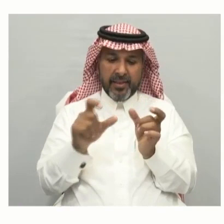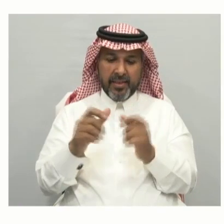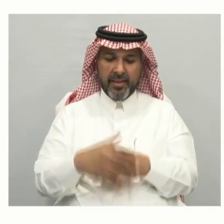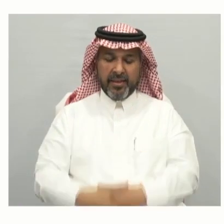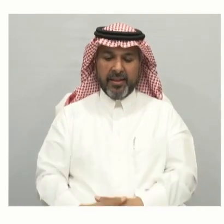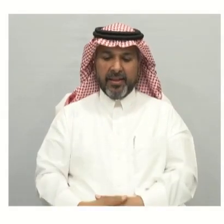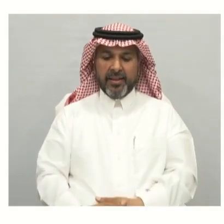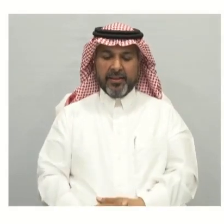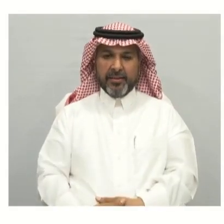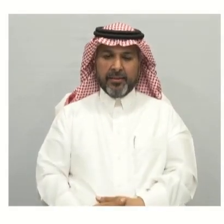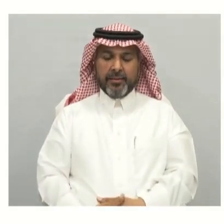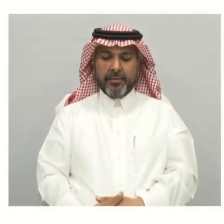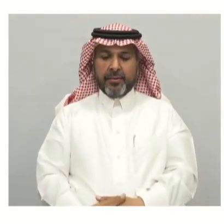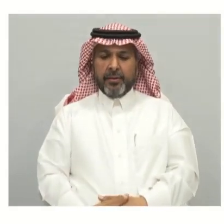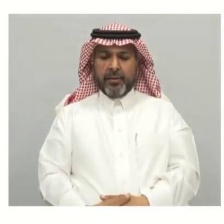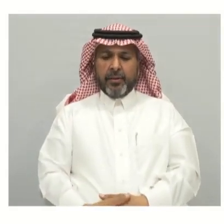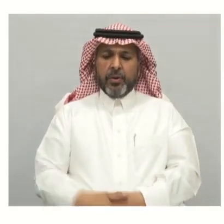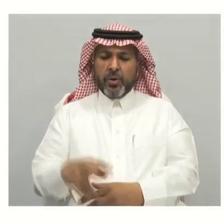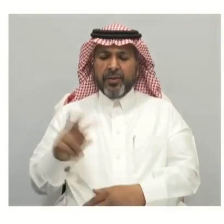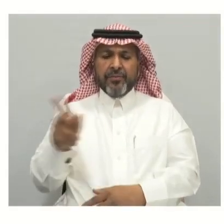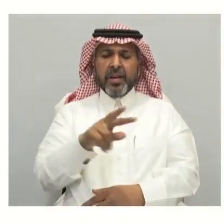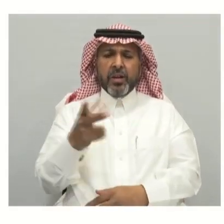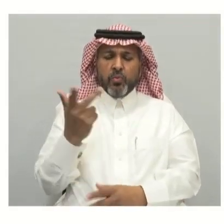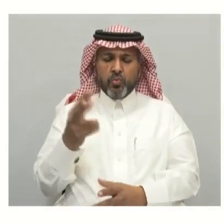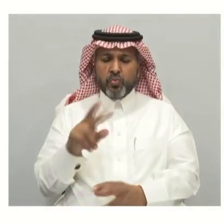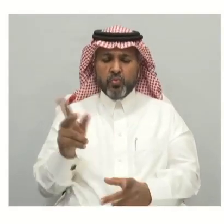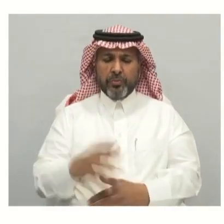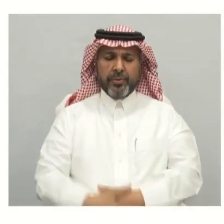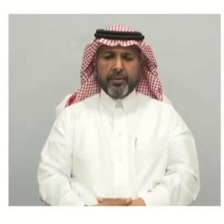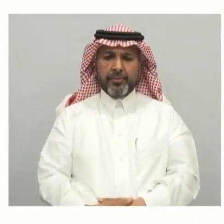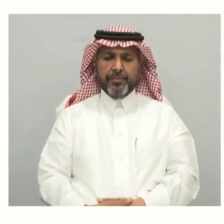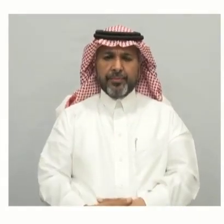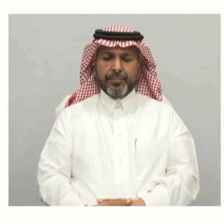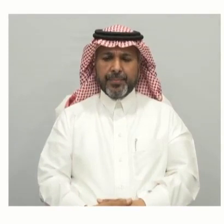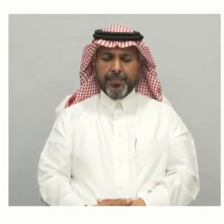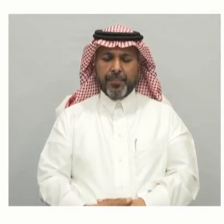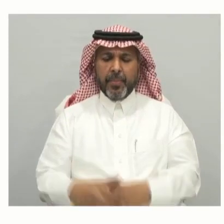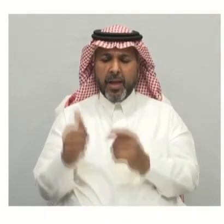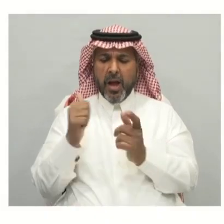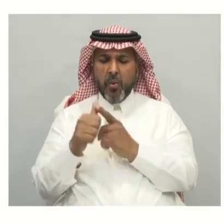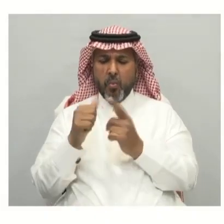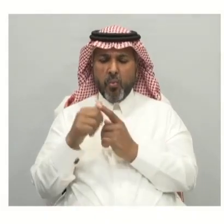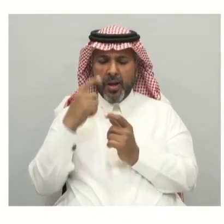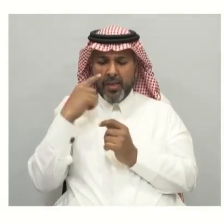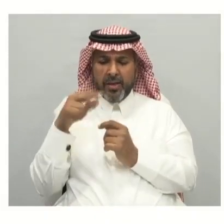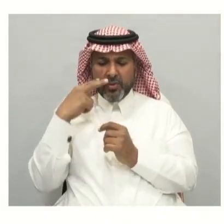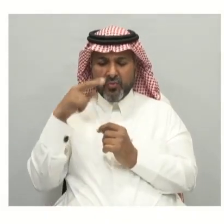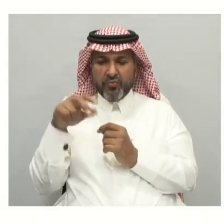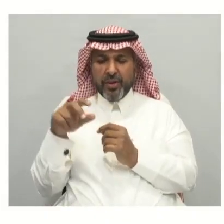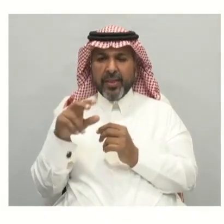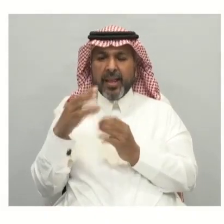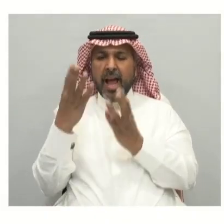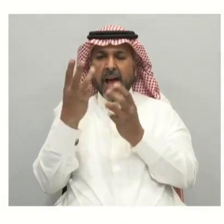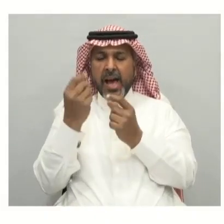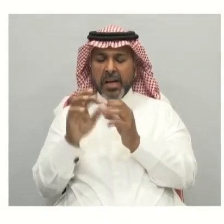التمثيل بالمدرج التكراري لاحظ التمثيل بالاعمده هو طريقه جيده لتمثيل